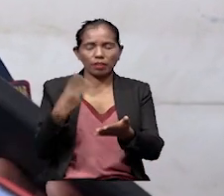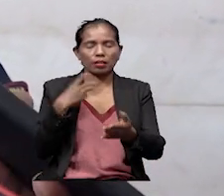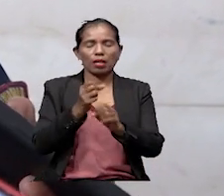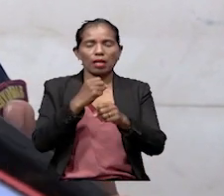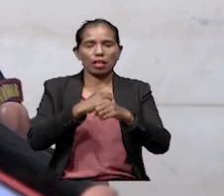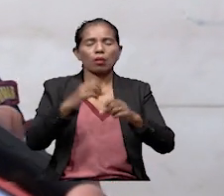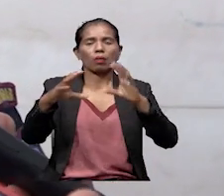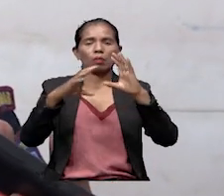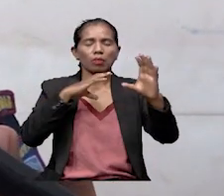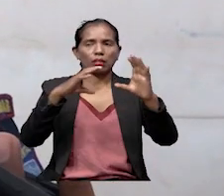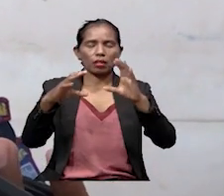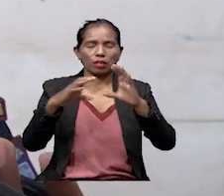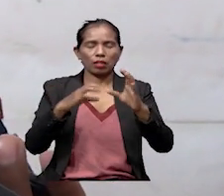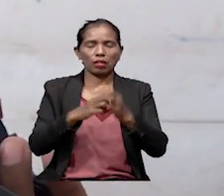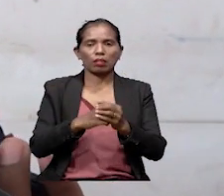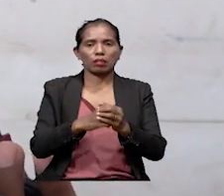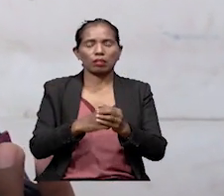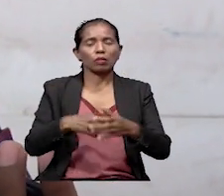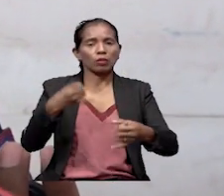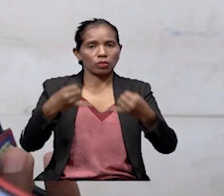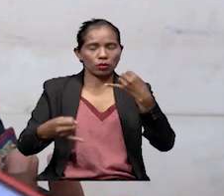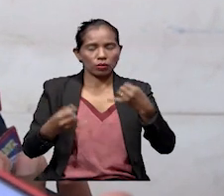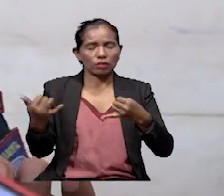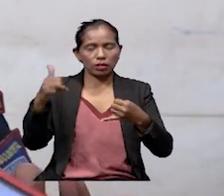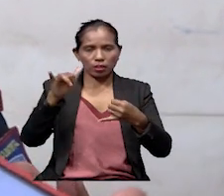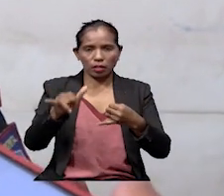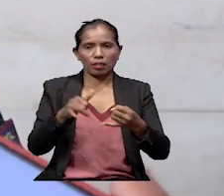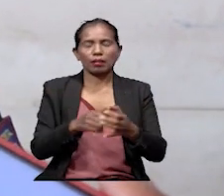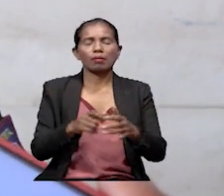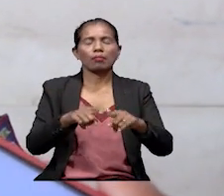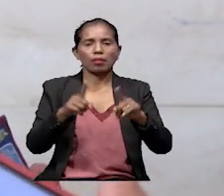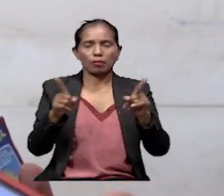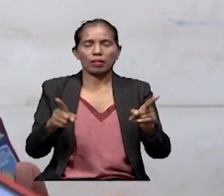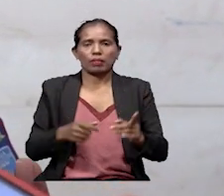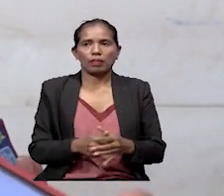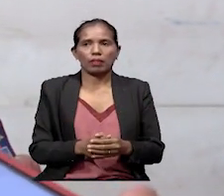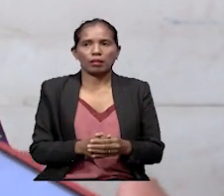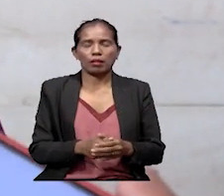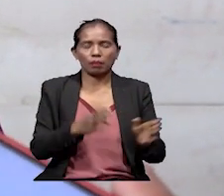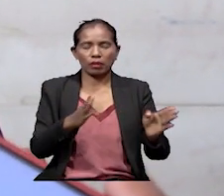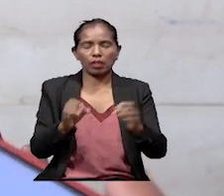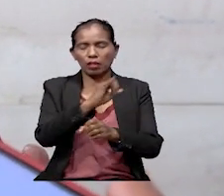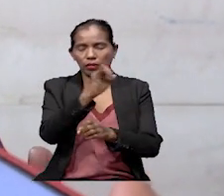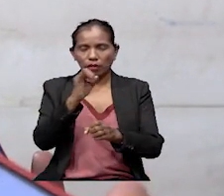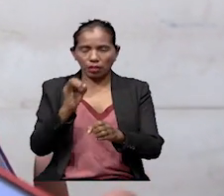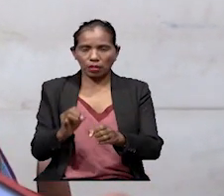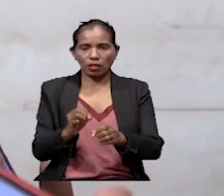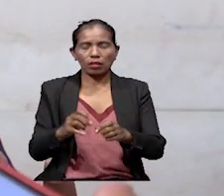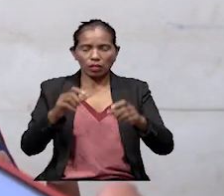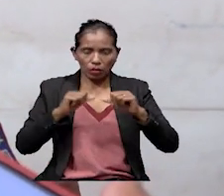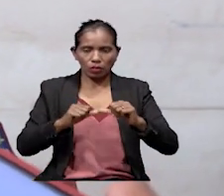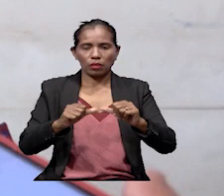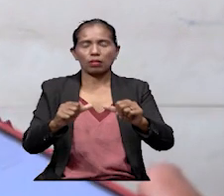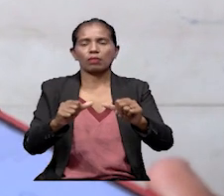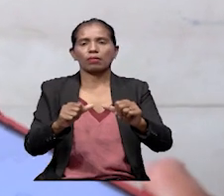ho procurador sira e talon liberta mabe proses identifikasaun se kontinua ita